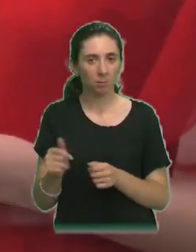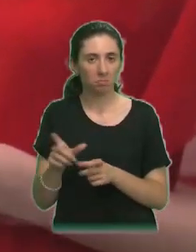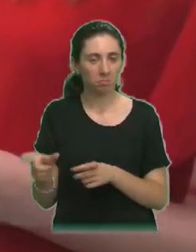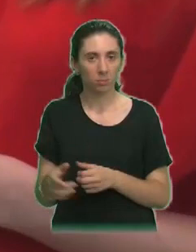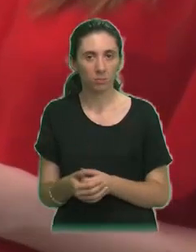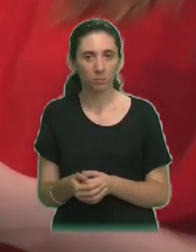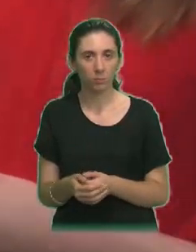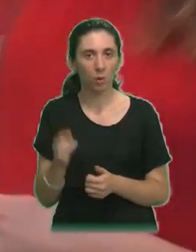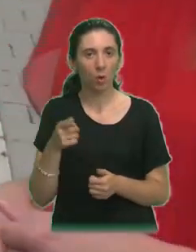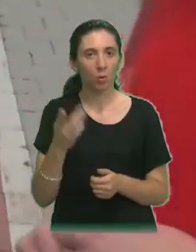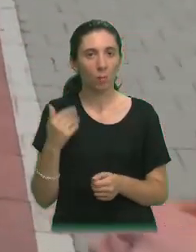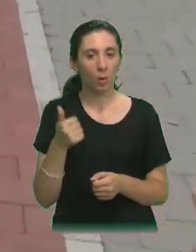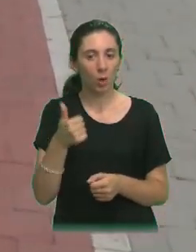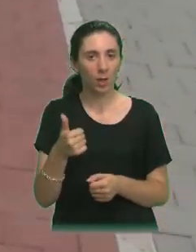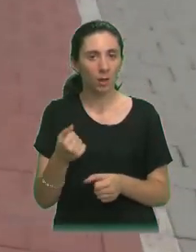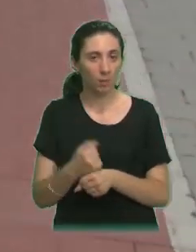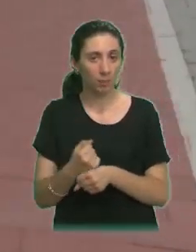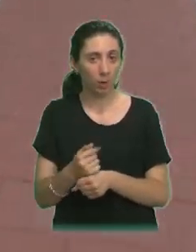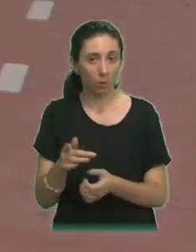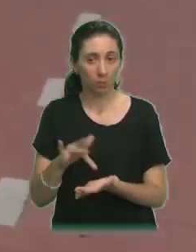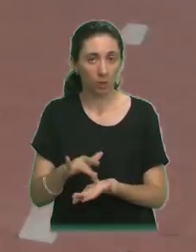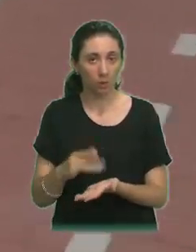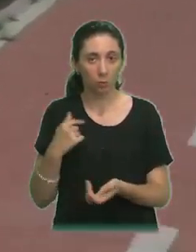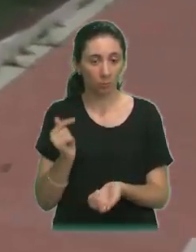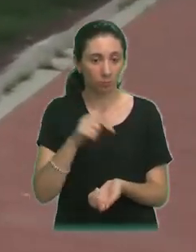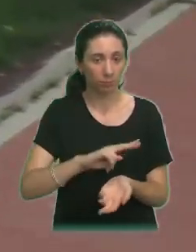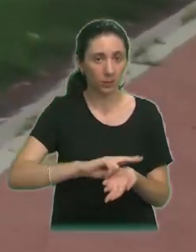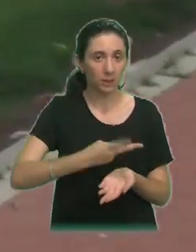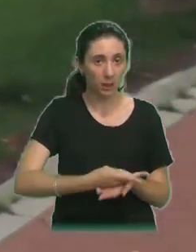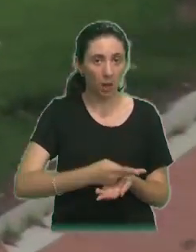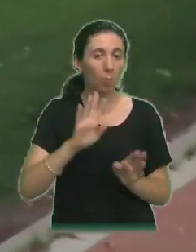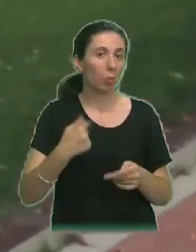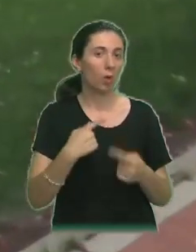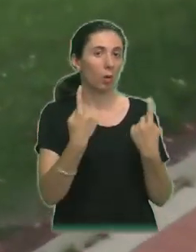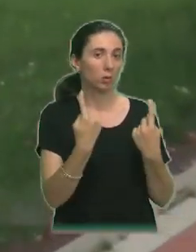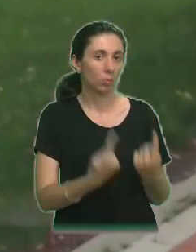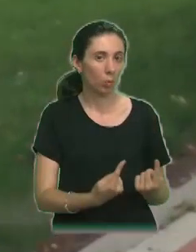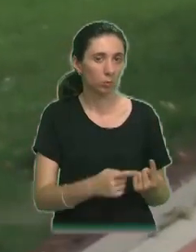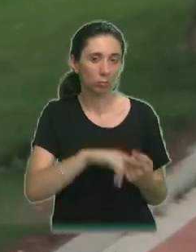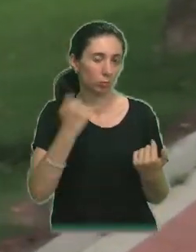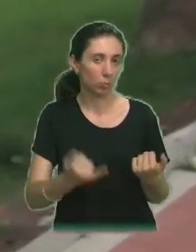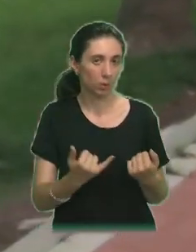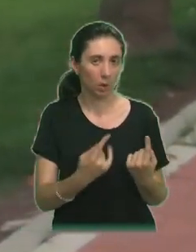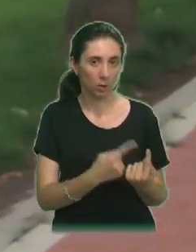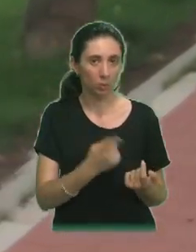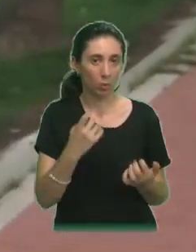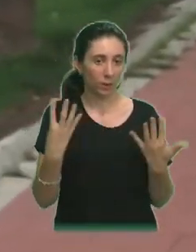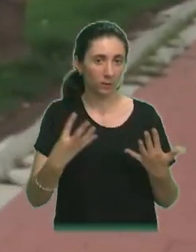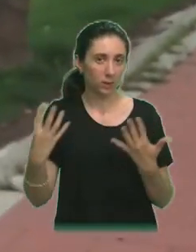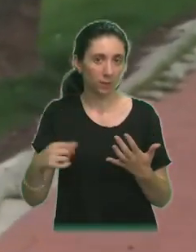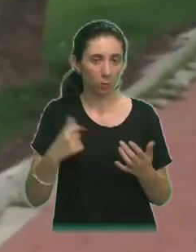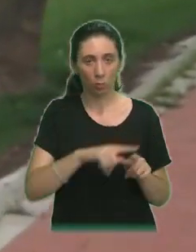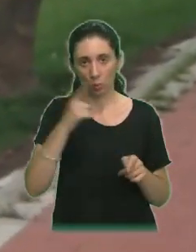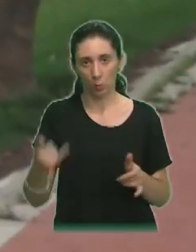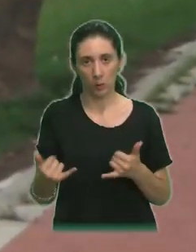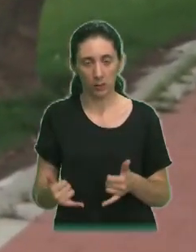odnosno profesor poljskog jezika i informatologije. Dakle, neobično zanimanje. Uh-huh. To mi je bilo prvo radno mjesto gdje sam došla